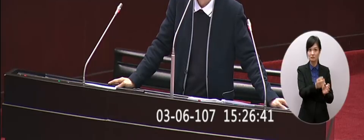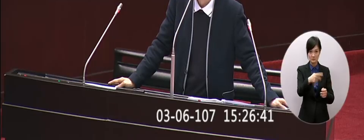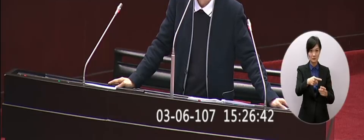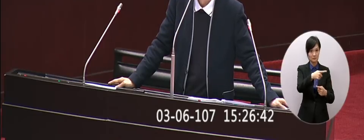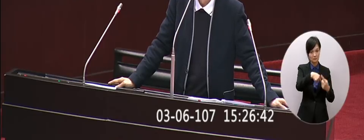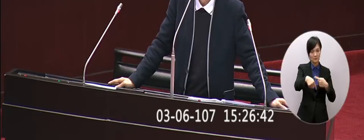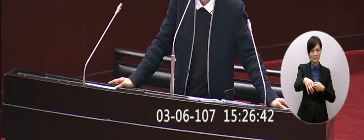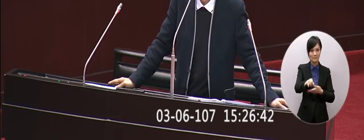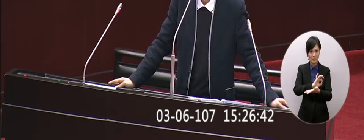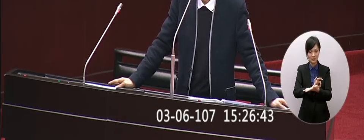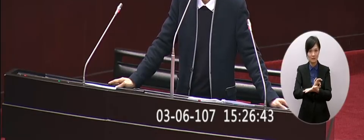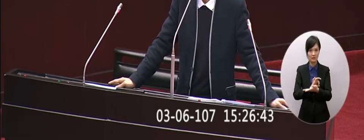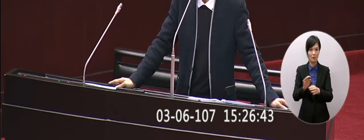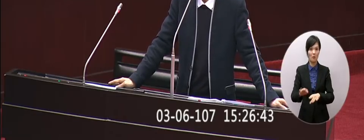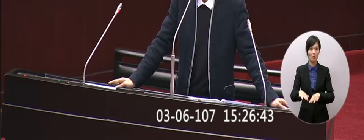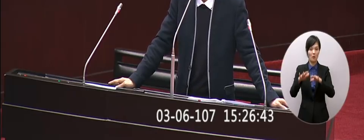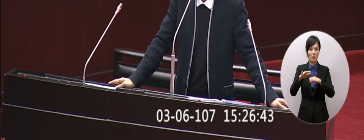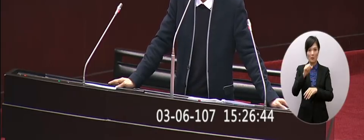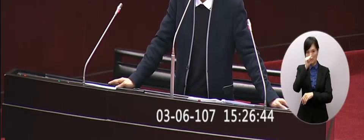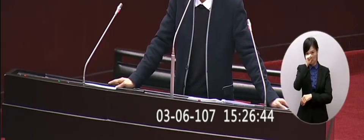弘毅建设，